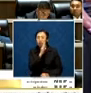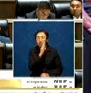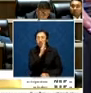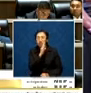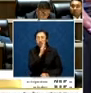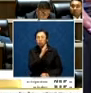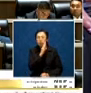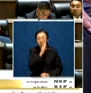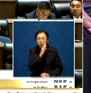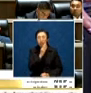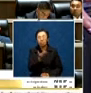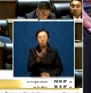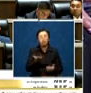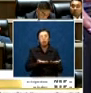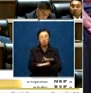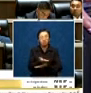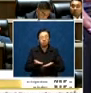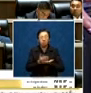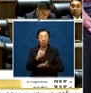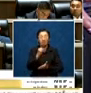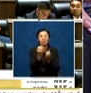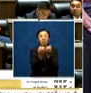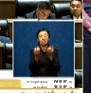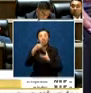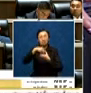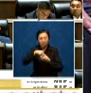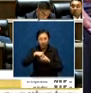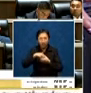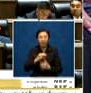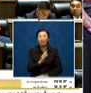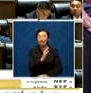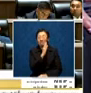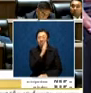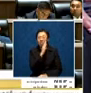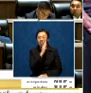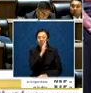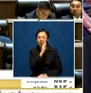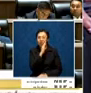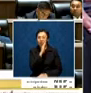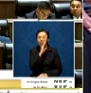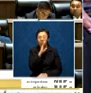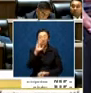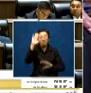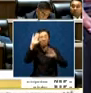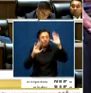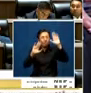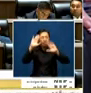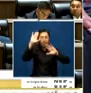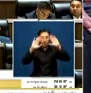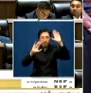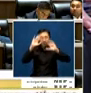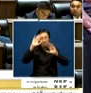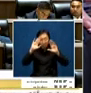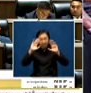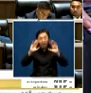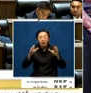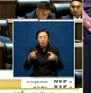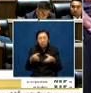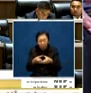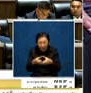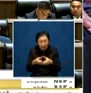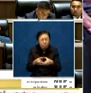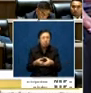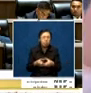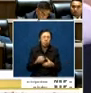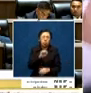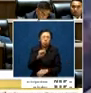Voice มันต้องผ่านบ้านคุณประยุทธ์ใช่ไหมผมก็เอ๊ะทำไมรถมันติดสงสัยมีการรักษาความปลอดภัยไม่ใช่เอาตู้คอนเทนเนอร์มาตั้งหน้าบ้านประยุทธ์อะไรอย่างนี้นะ